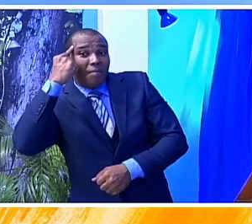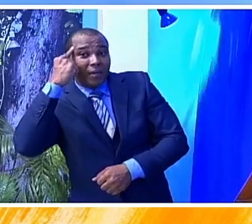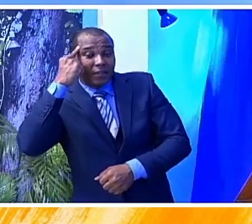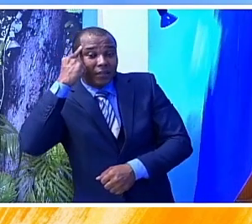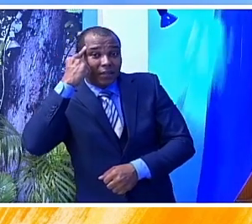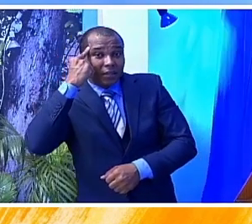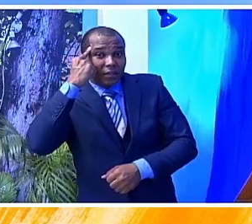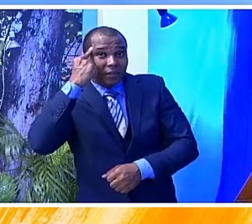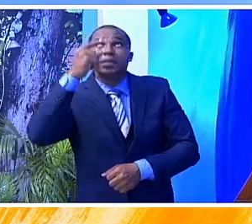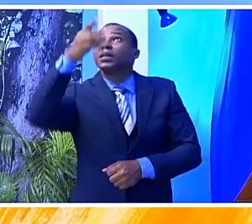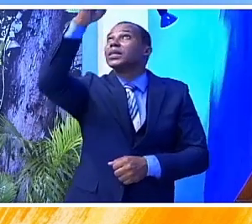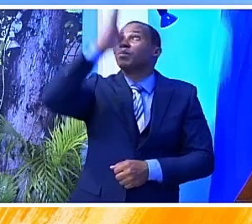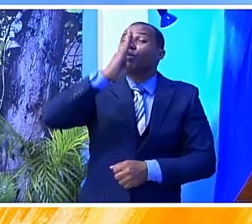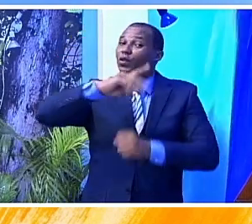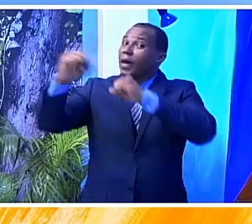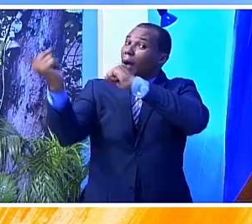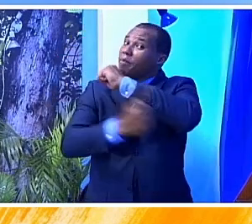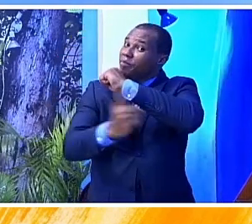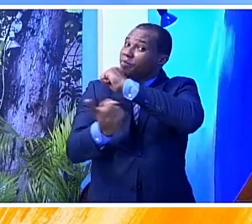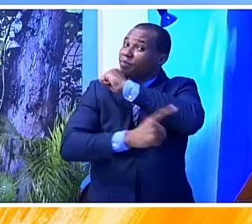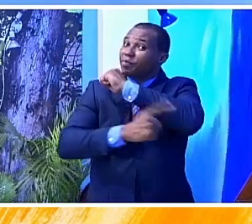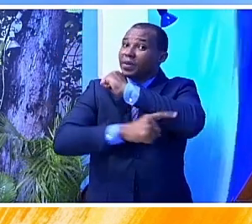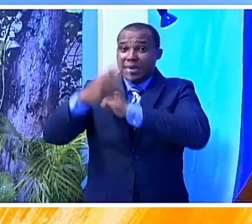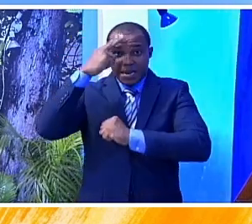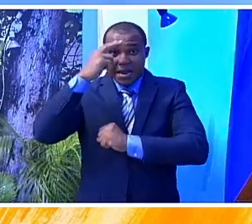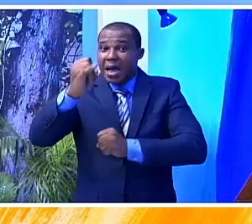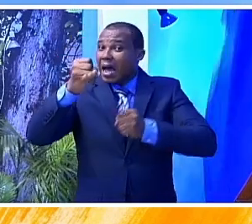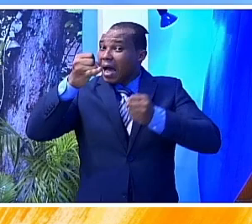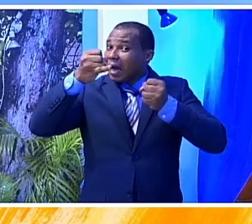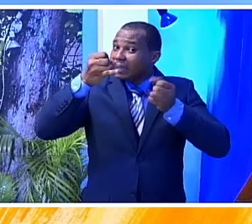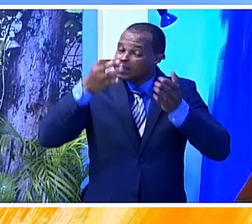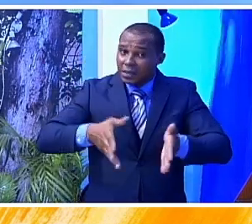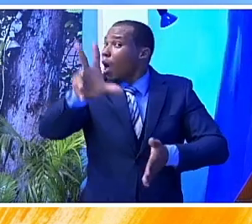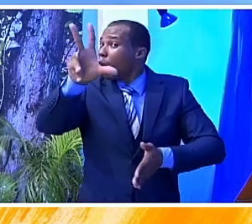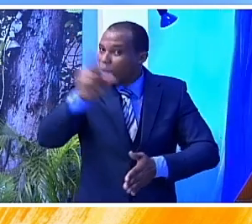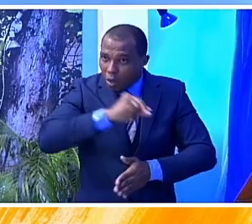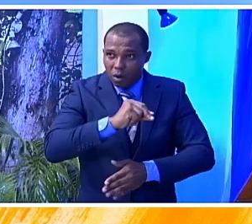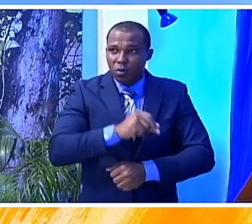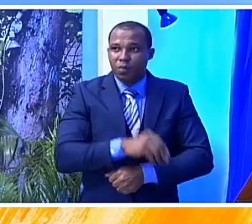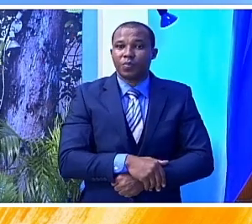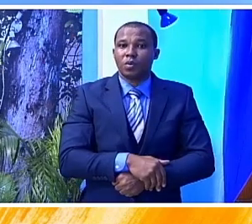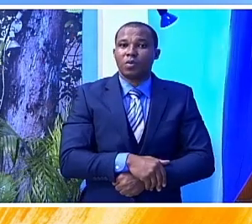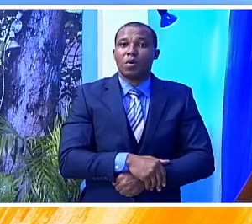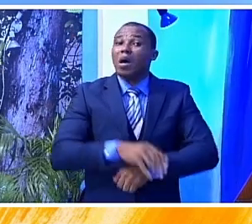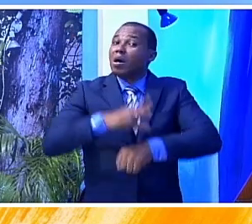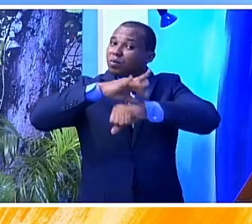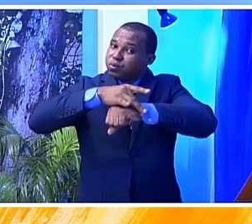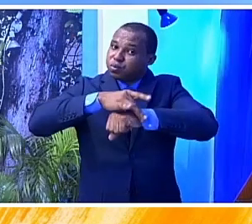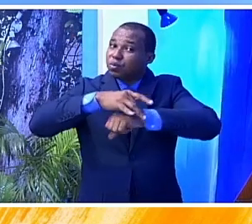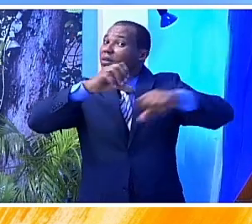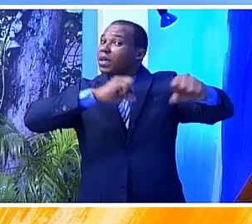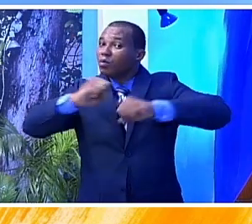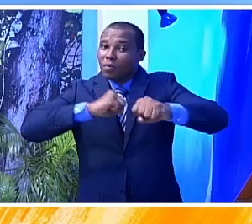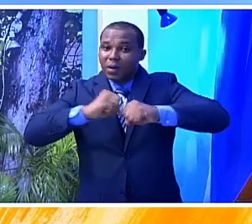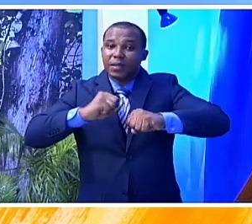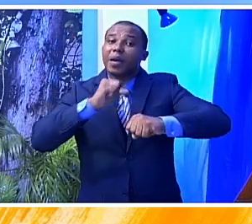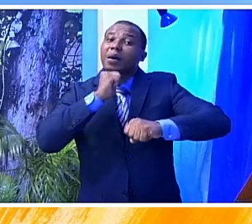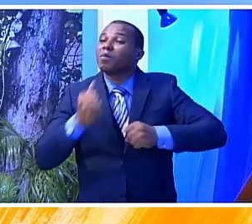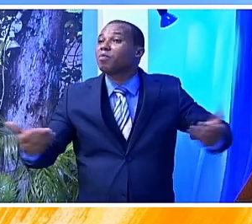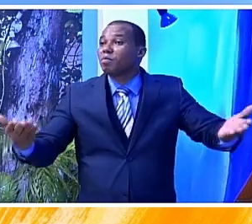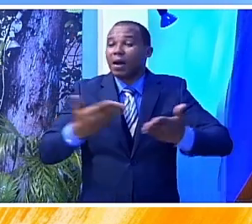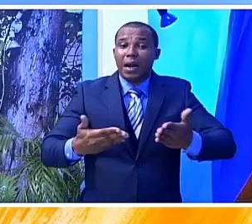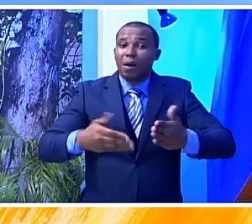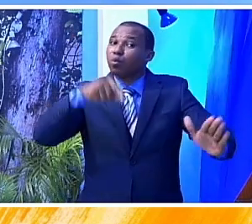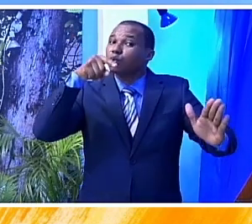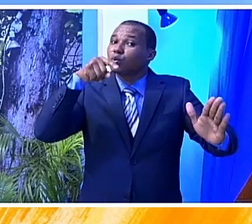puni Haïti et Haïtien parce que il y a un tremblement de terre. Parce que tremblement de terre, pas là, ni pour tout